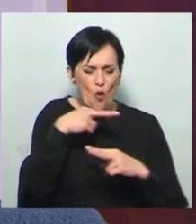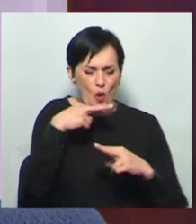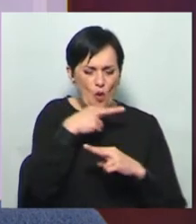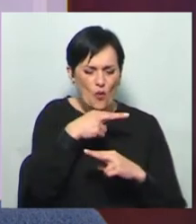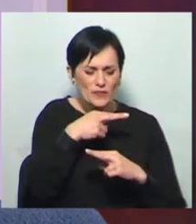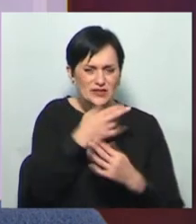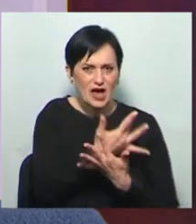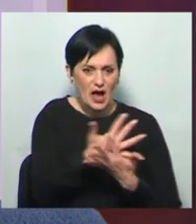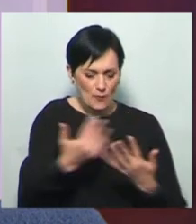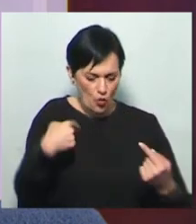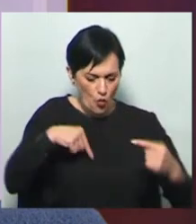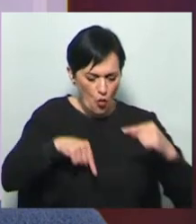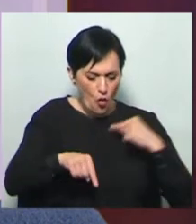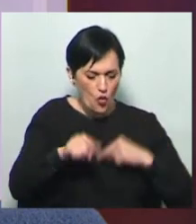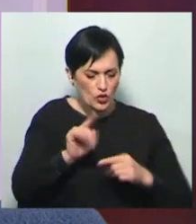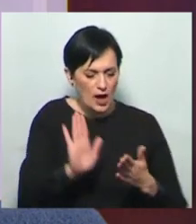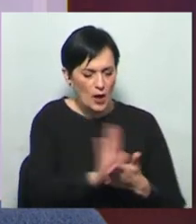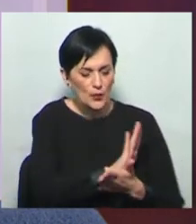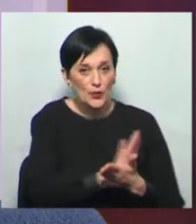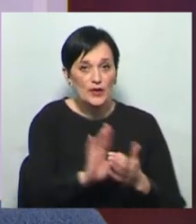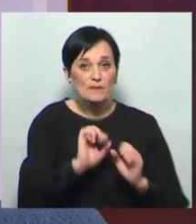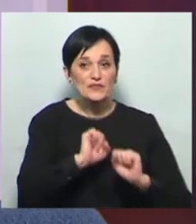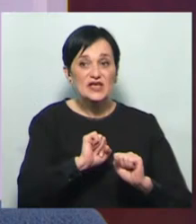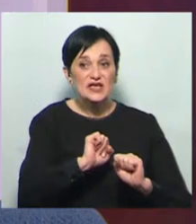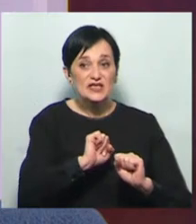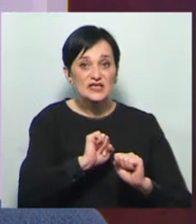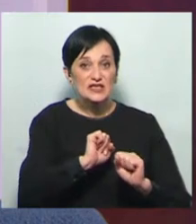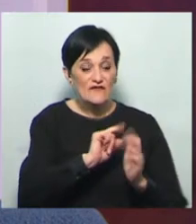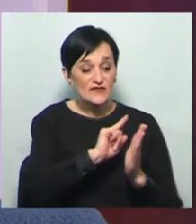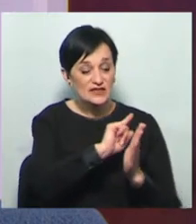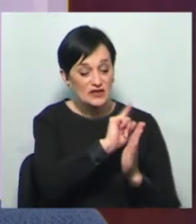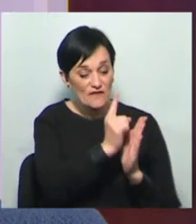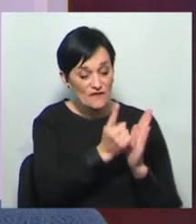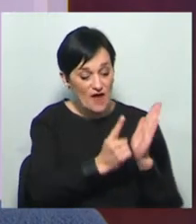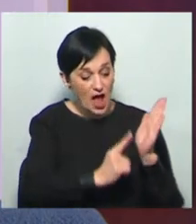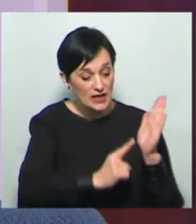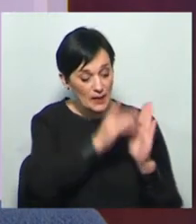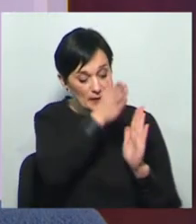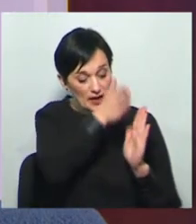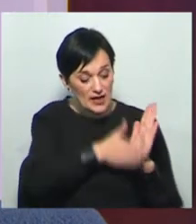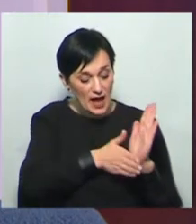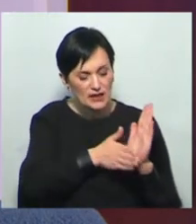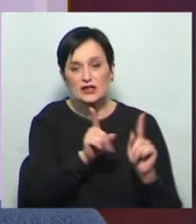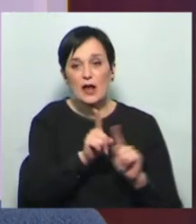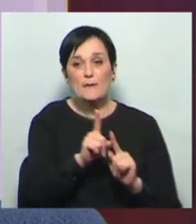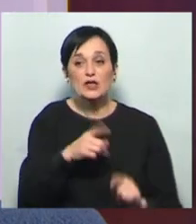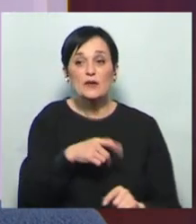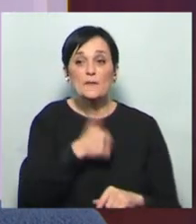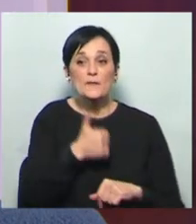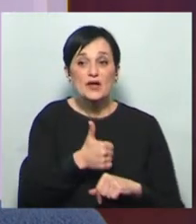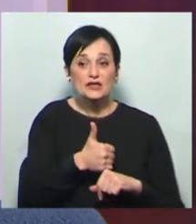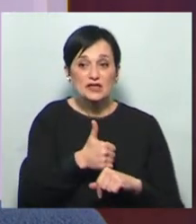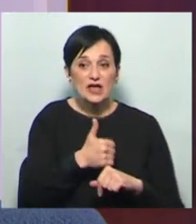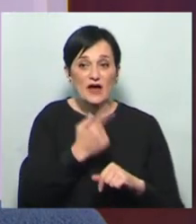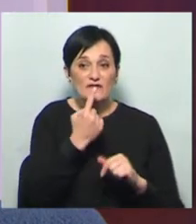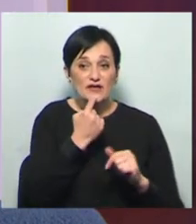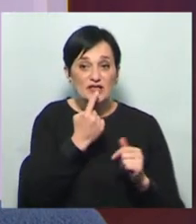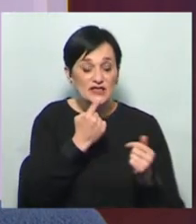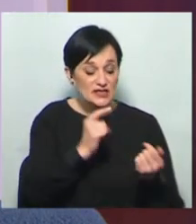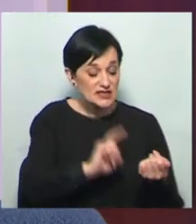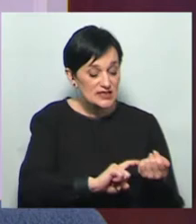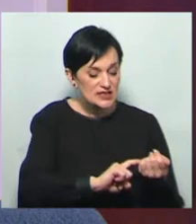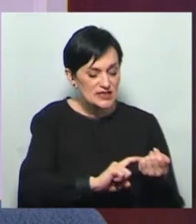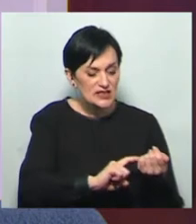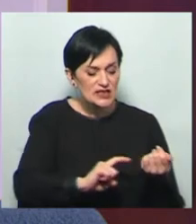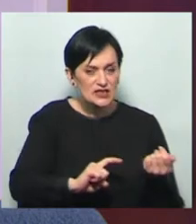ნივთიერებებს ორგანიზმიდან, რაც იცავს ვენების კედლებსაც. და რაც თავარია, ვენური სისხლის შემადგენლობა